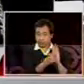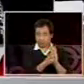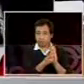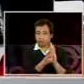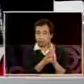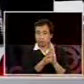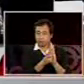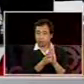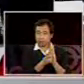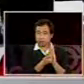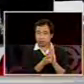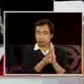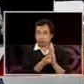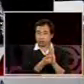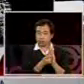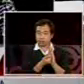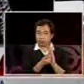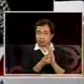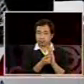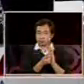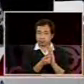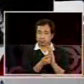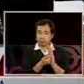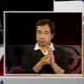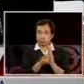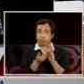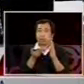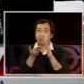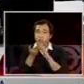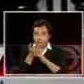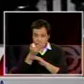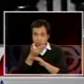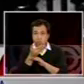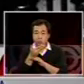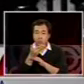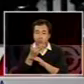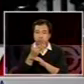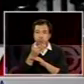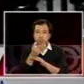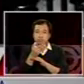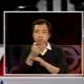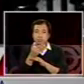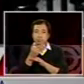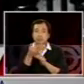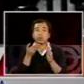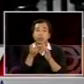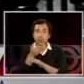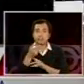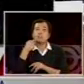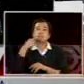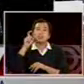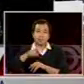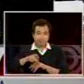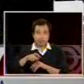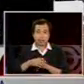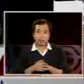account of or obtained through the search warrant. Not search warrant, through the subpoena. Wala